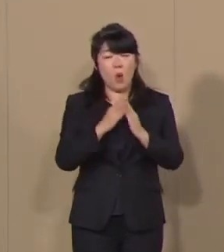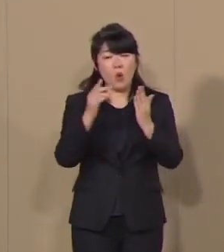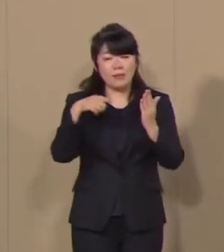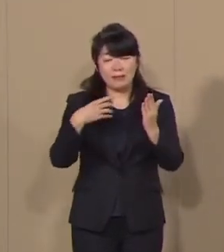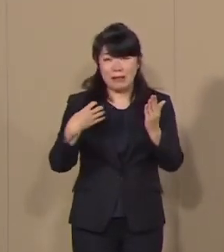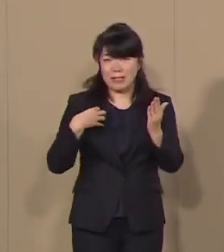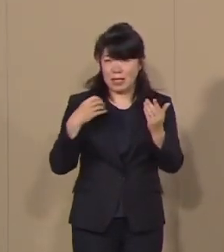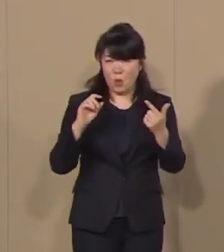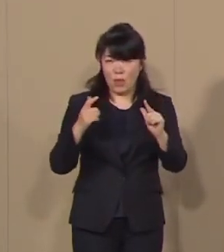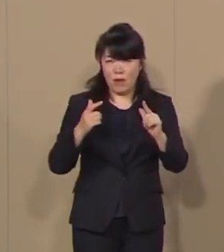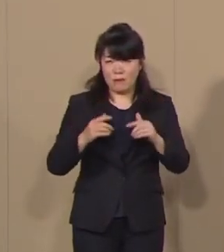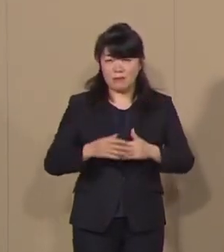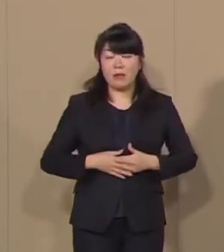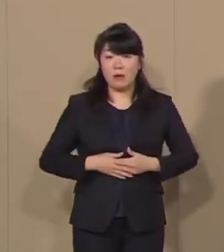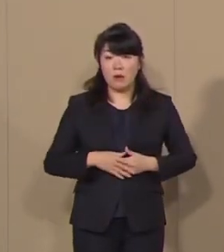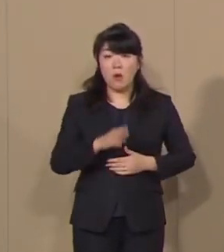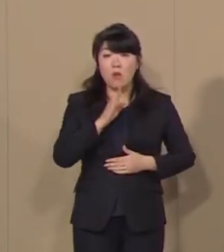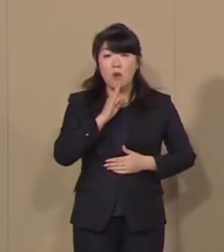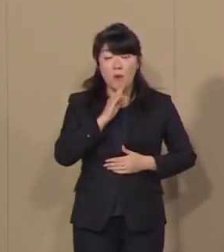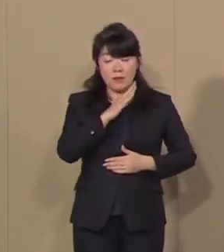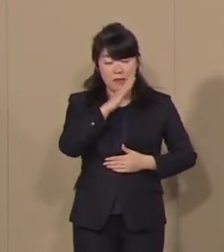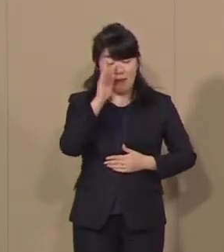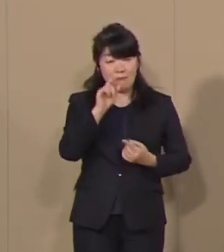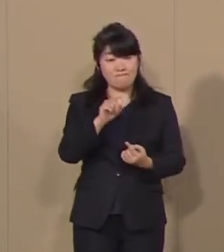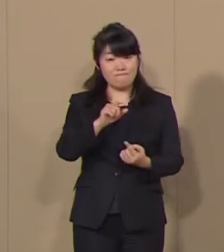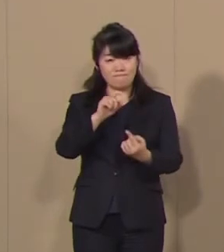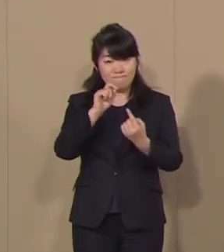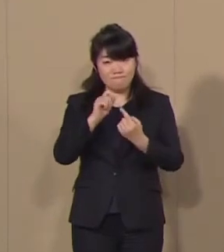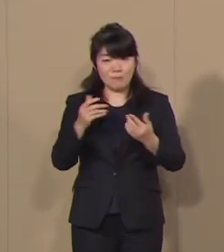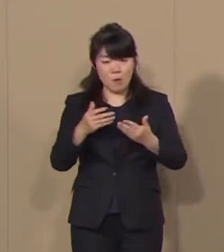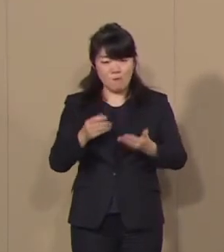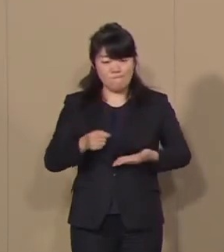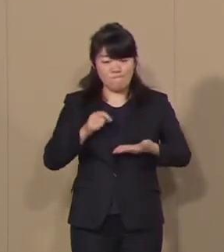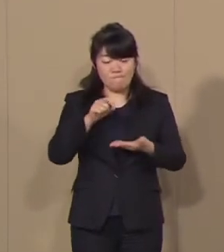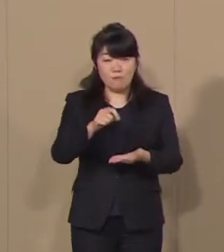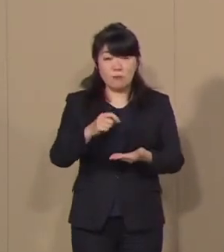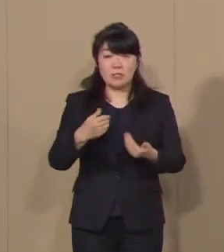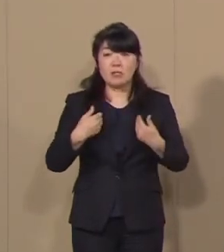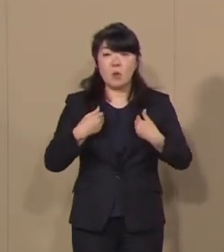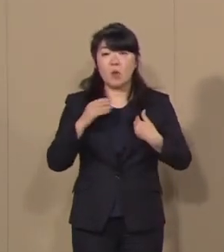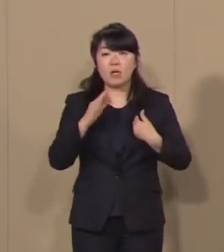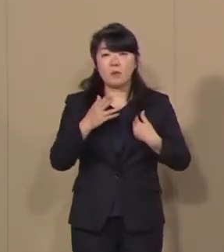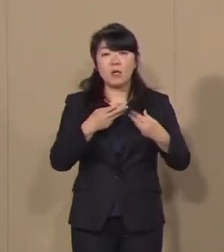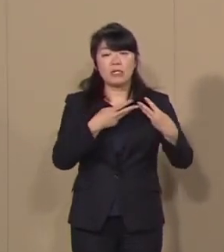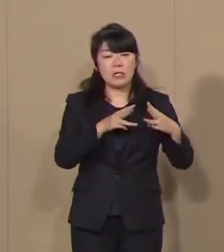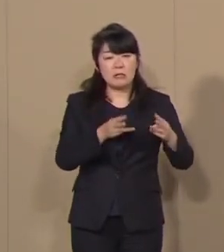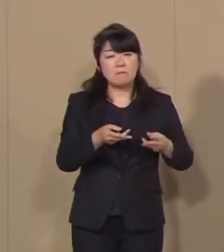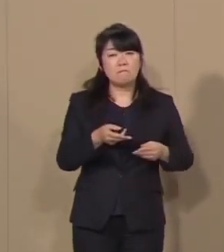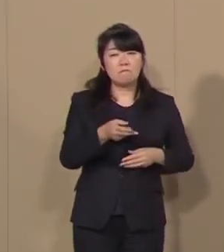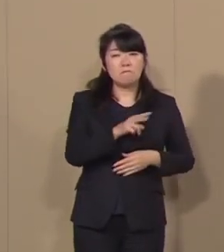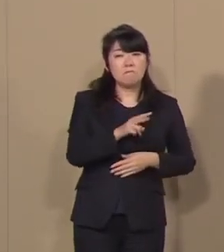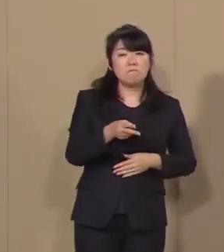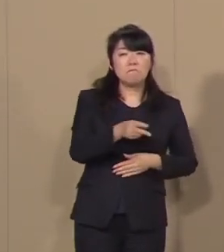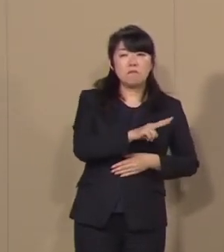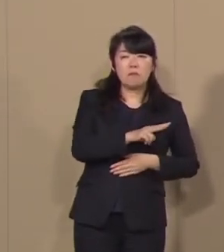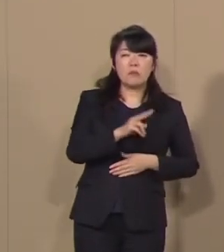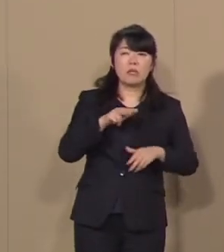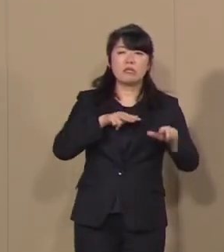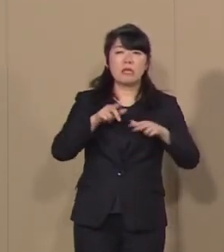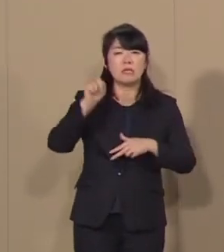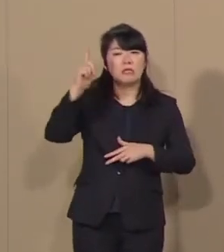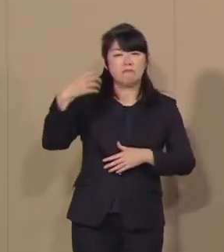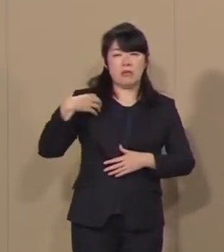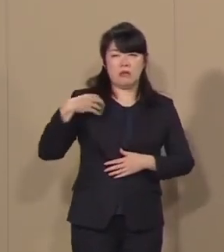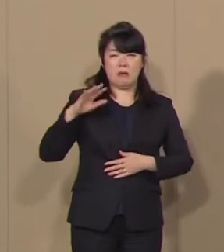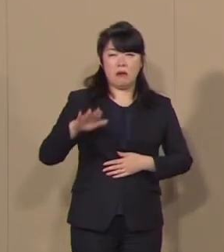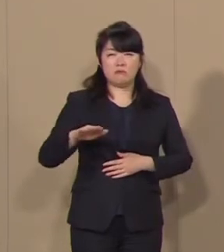はありません本来正規として雇用すべき仕事も非正規に置き換えてきたのが政治の責任です社民